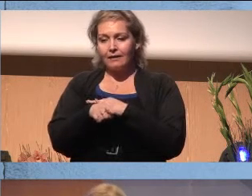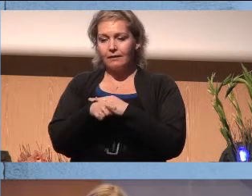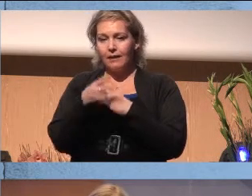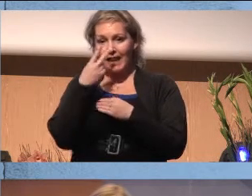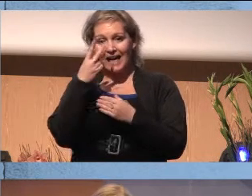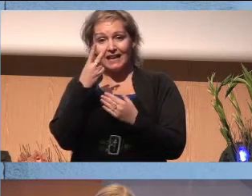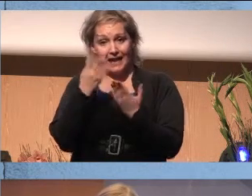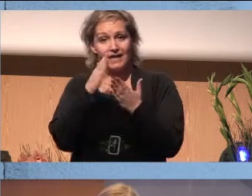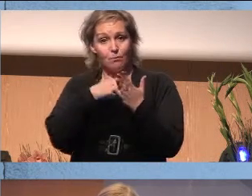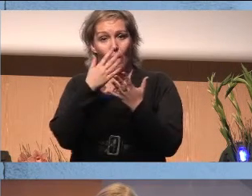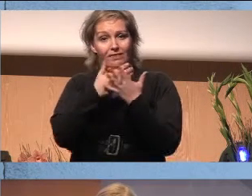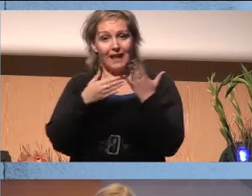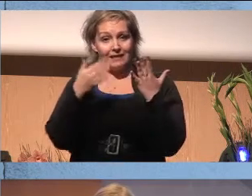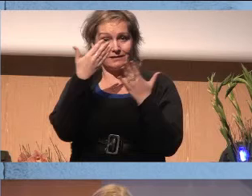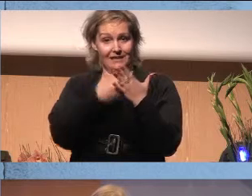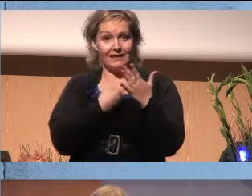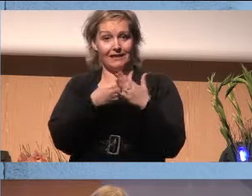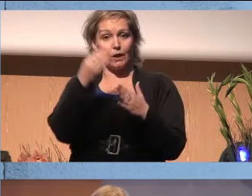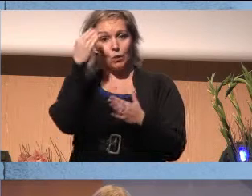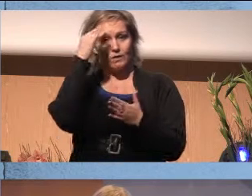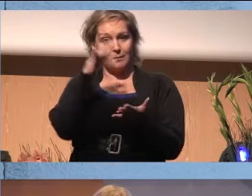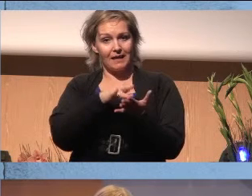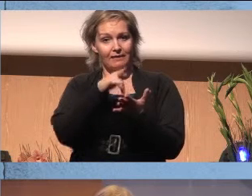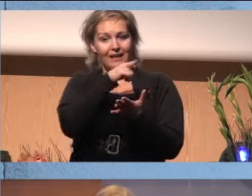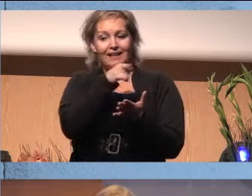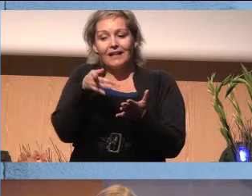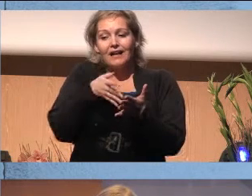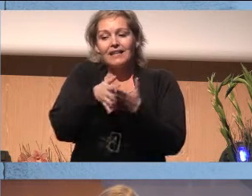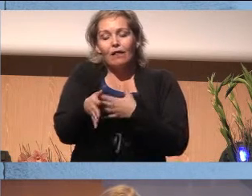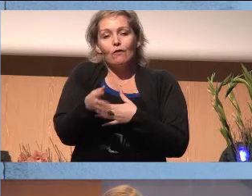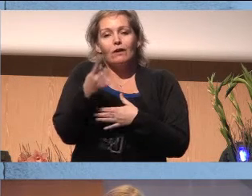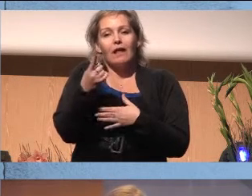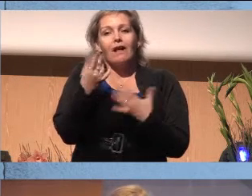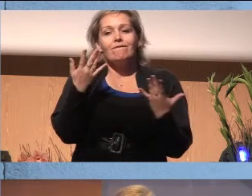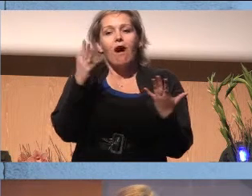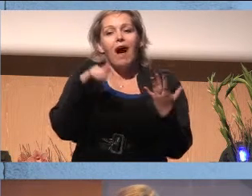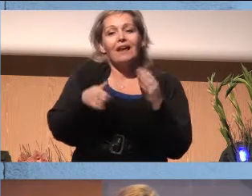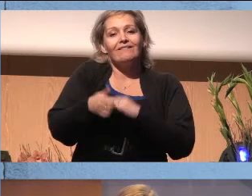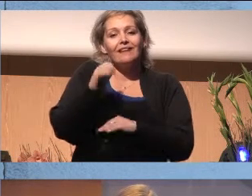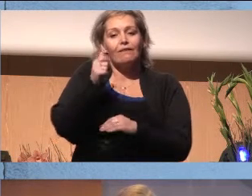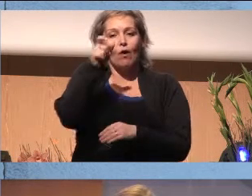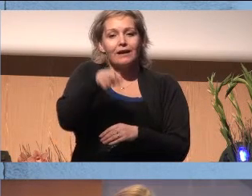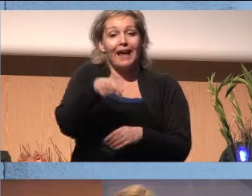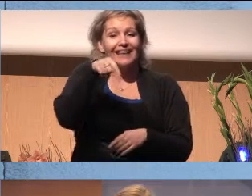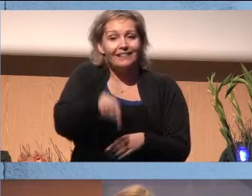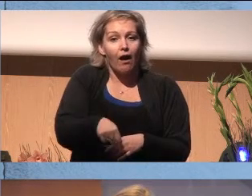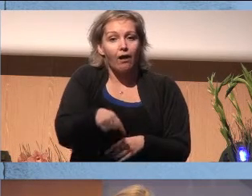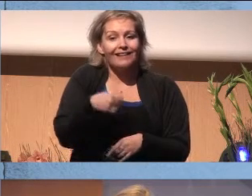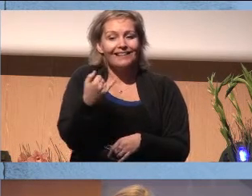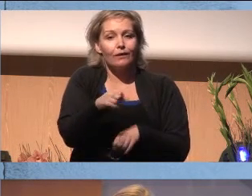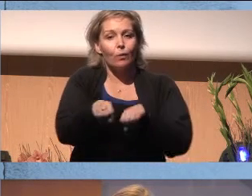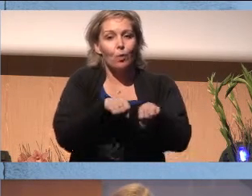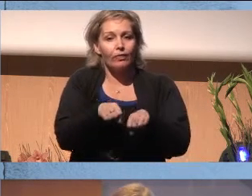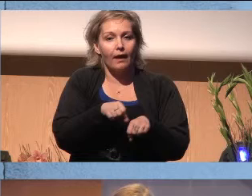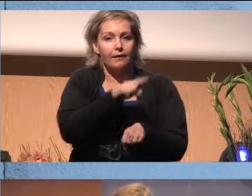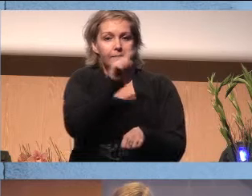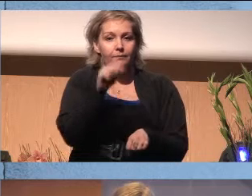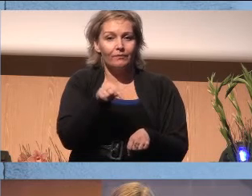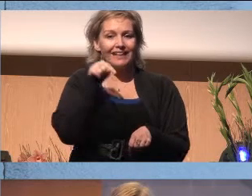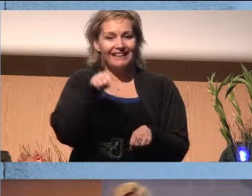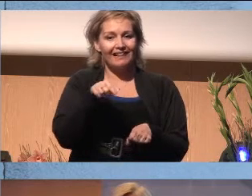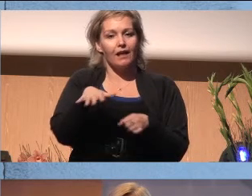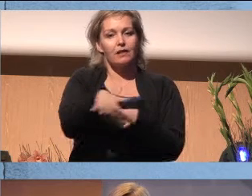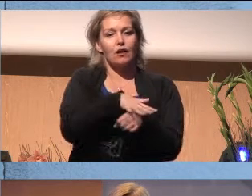på nettsiden her til Kunnskapssenteret. Da gjennomføres det en «Hva viktig for deg dag i kommunene?» i